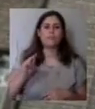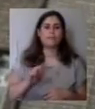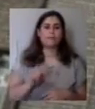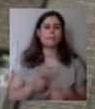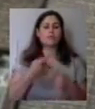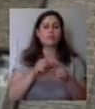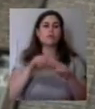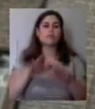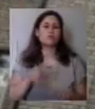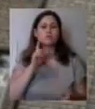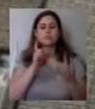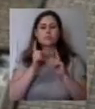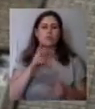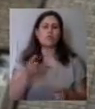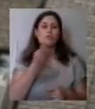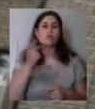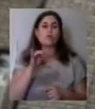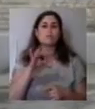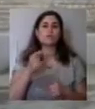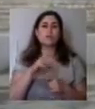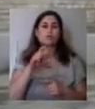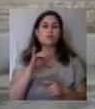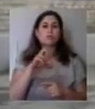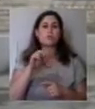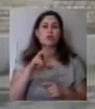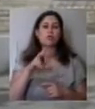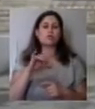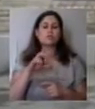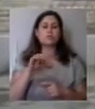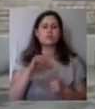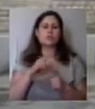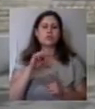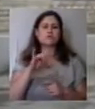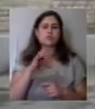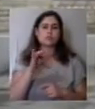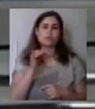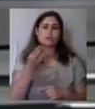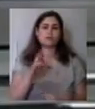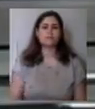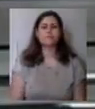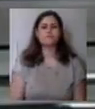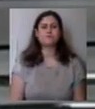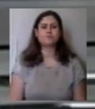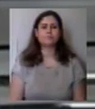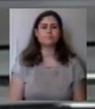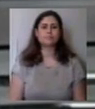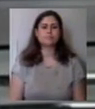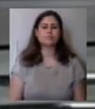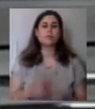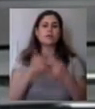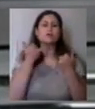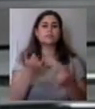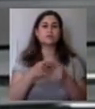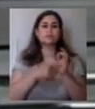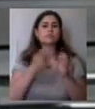рішення прийнято на засіданні обласної комісії з питань техногенно-екологічної безпеки та надзвичайних ситуацій. Сьогодні, 6